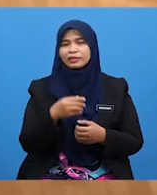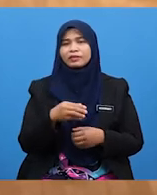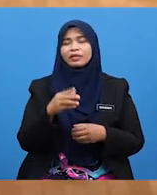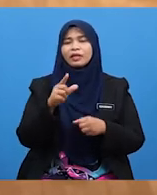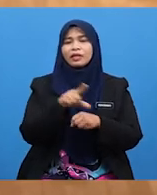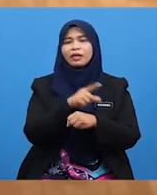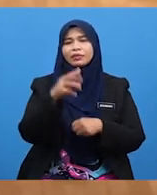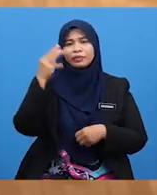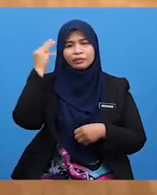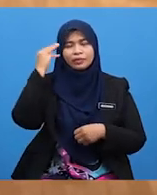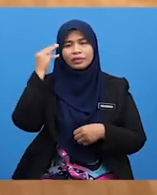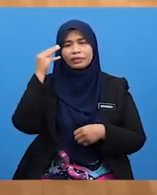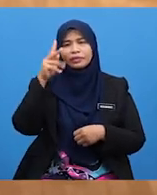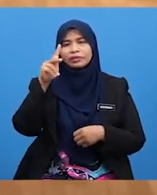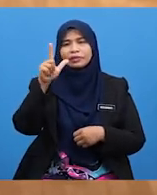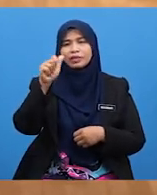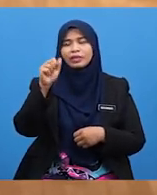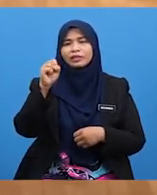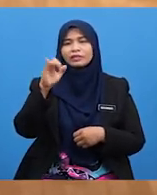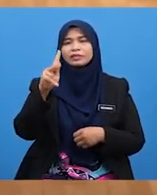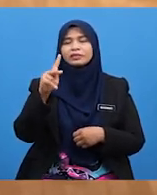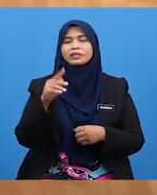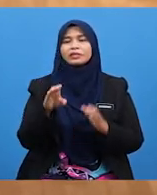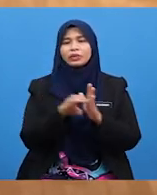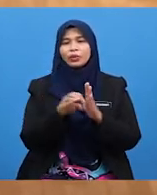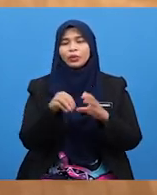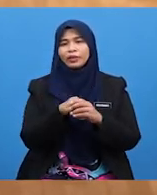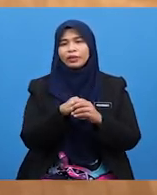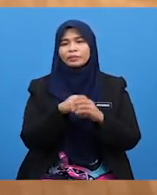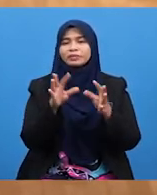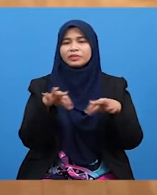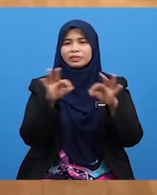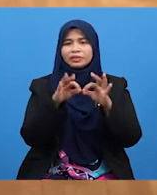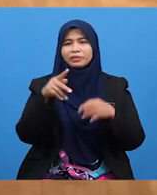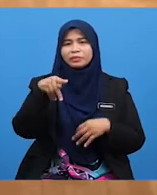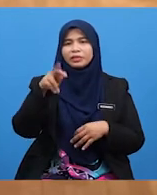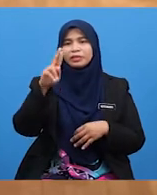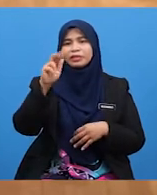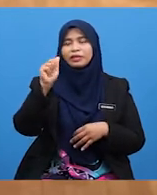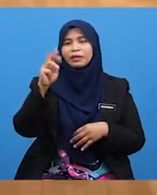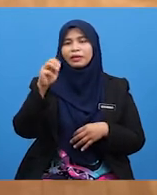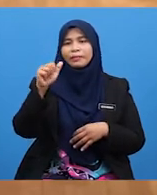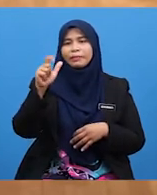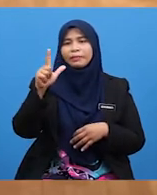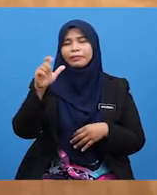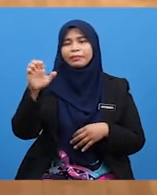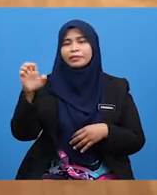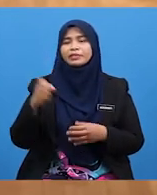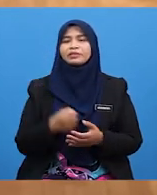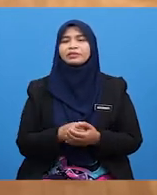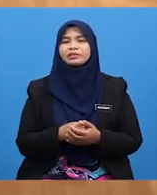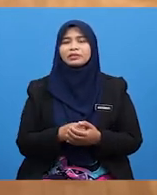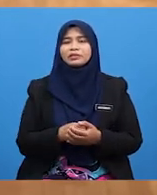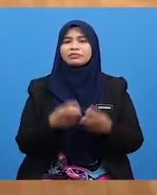diselitkan dalam filem Allahyarham Tan Sri P. Ramli, di mana kita seperti yang kita tahu Allahyarham Tan Sri P. Ramli juga